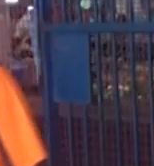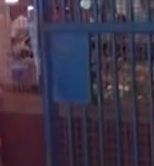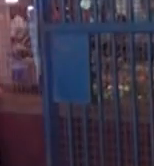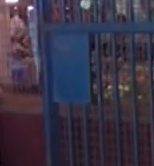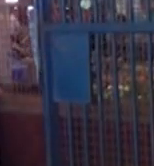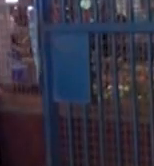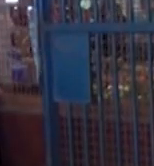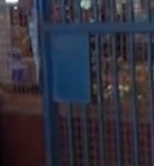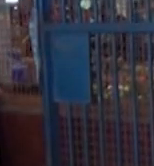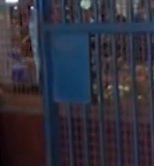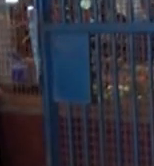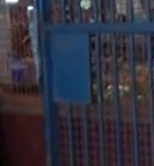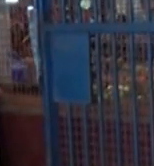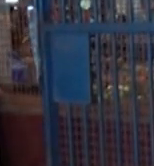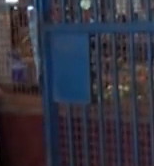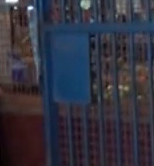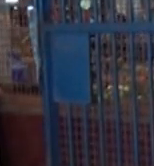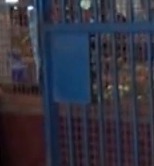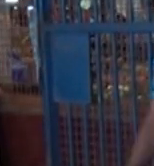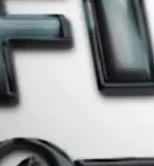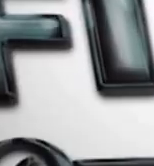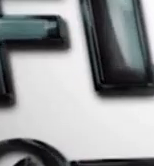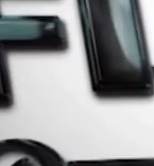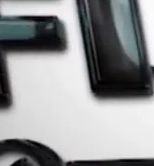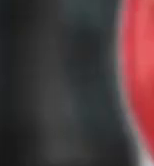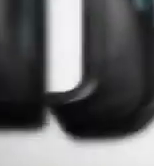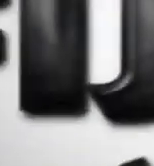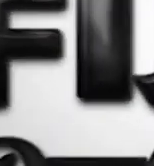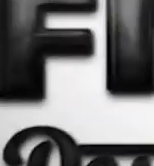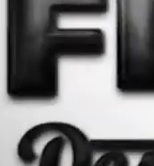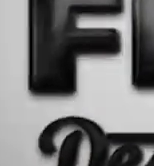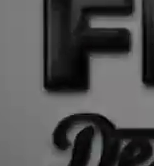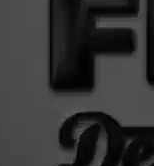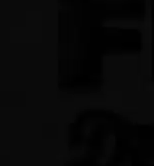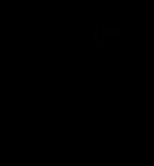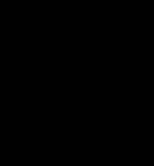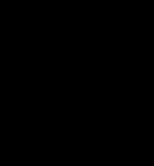में पुराना गाना लगे हमें बहुत अच्छा लगे। रेडियो फीजी 2 देश की धड़कन।